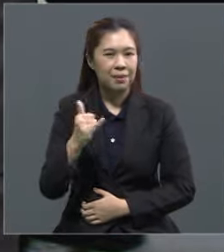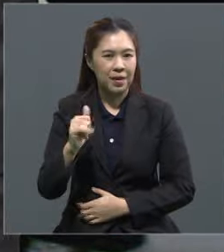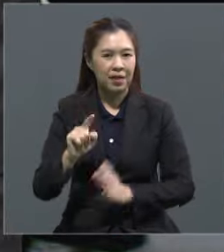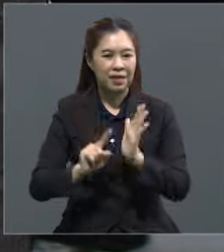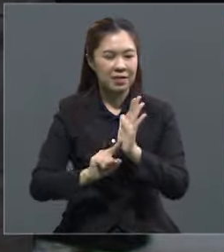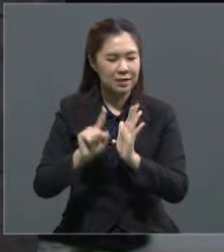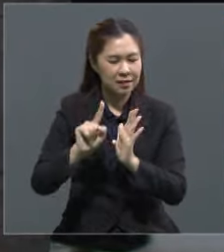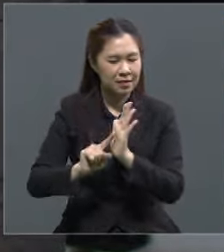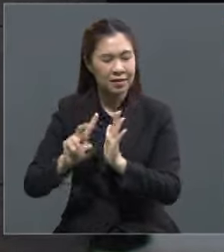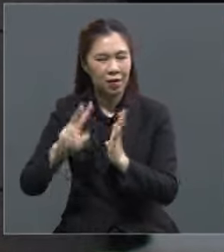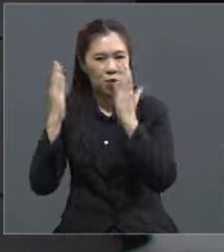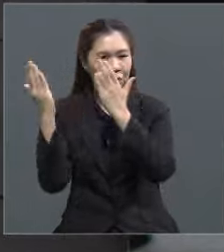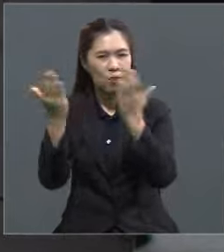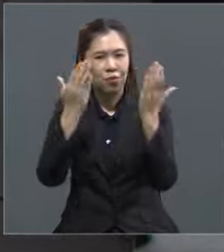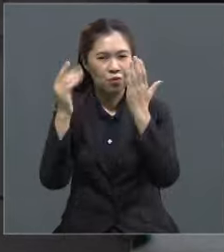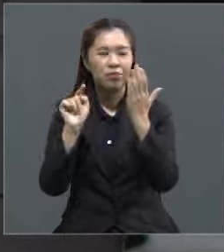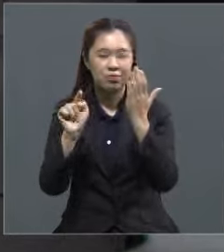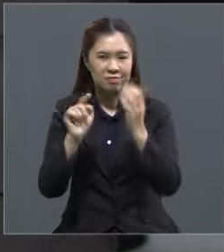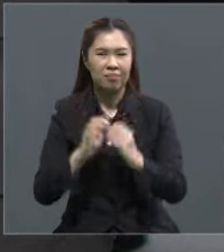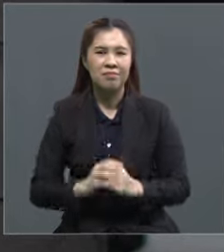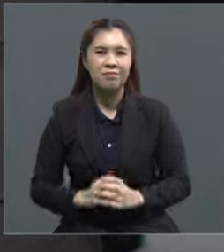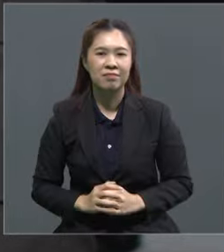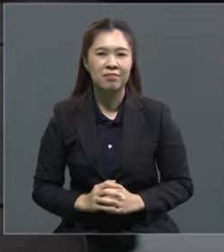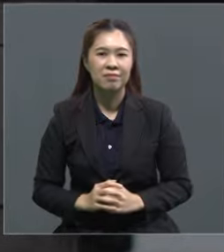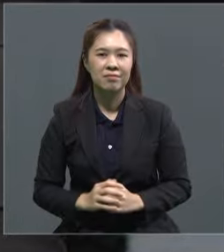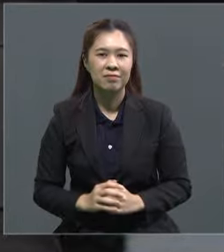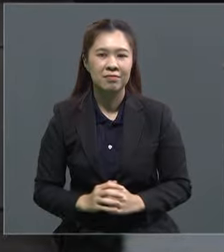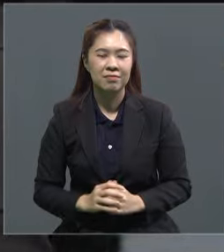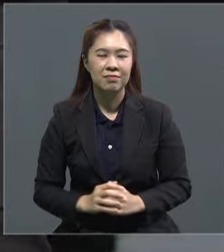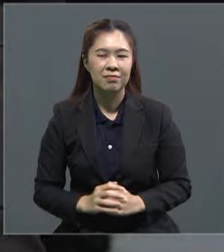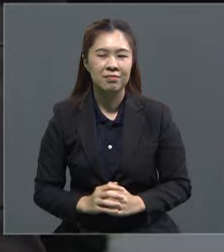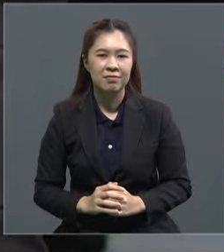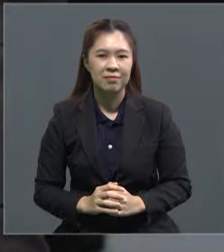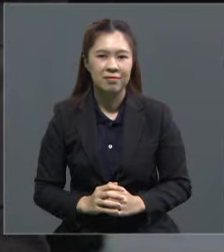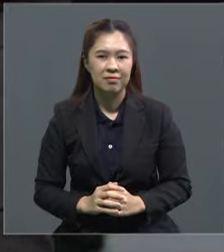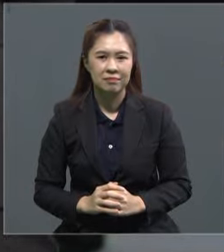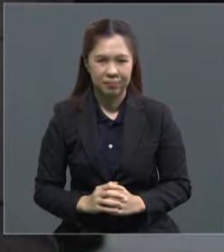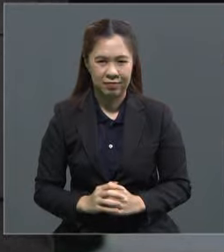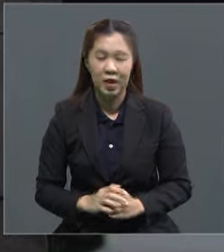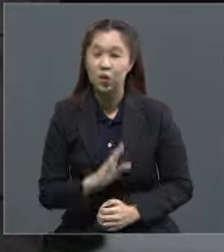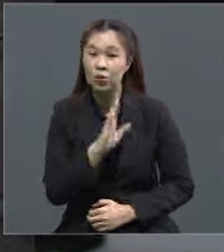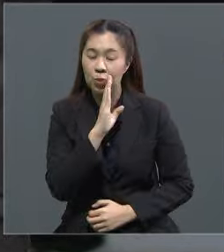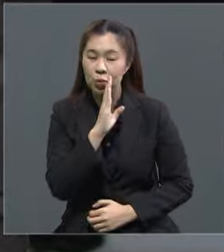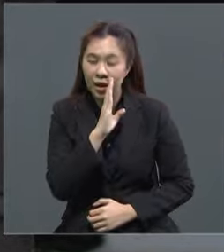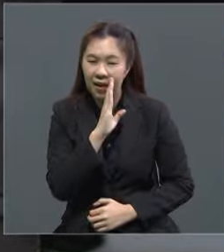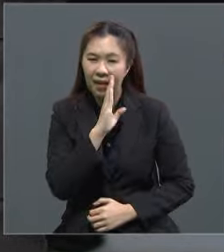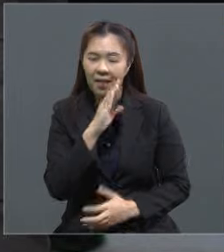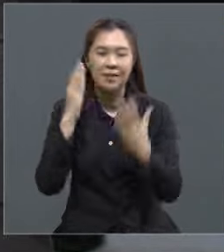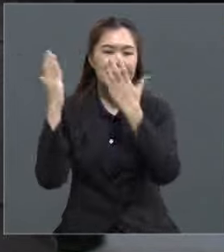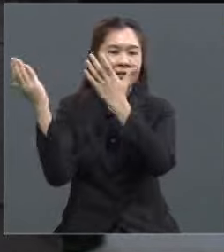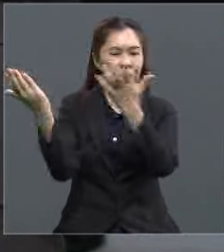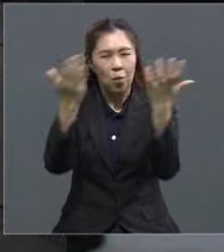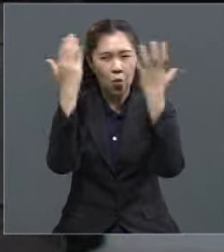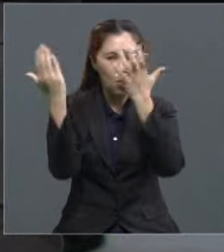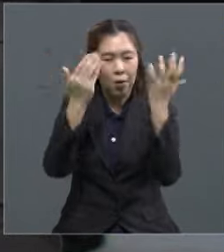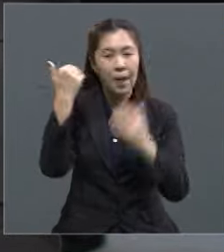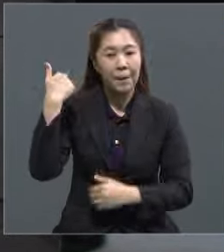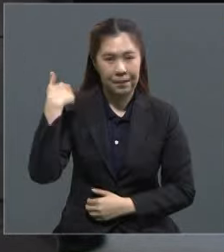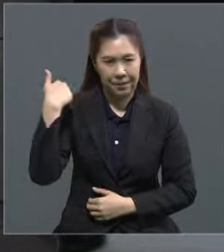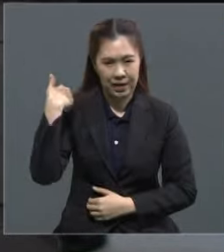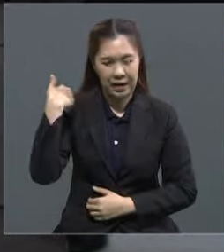กันยายนก็ยังเข้าในช่วงของปิอ่าในเส้นทางพายุถ้าเข้านะครับถ้าเข้าก็จะเป็นทิศทางของทาง